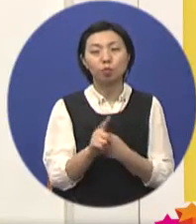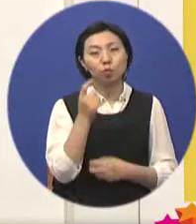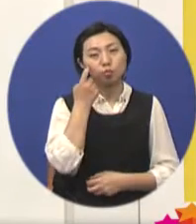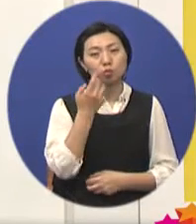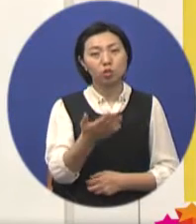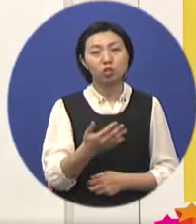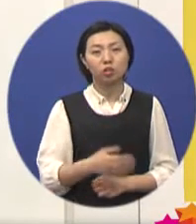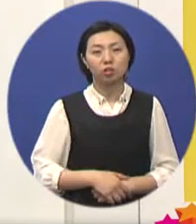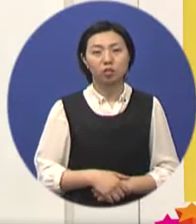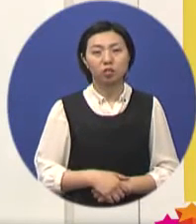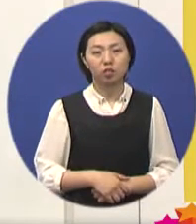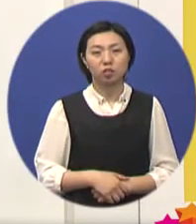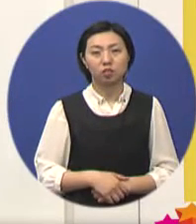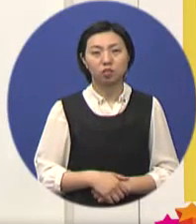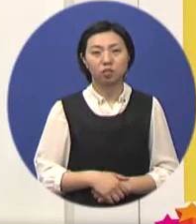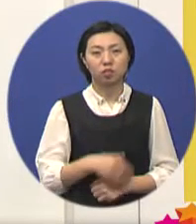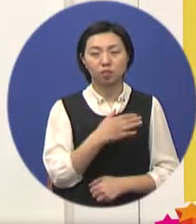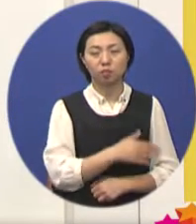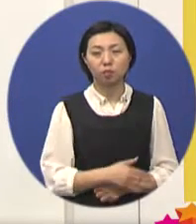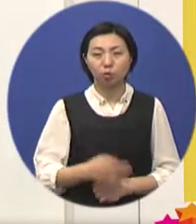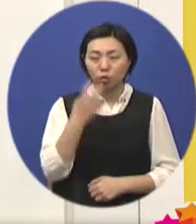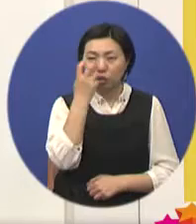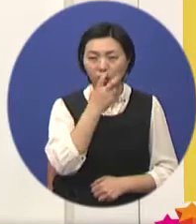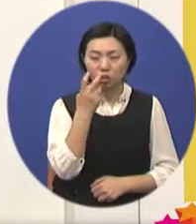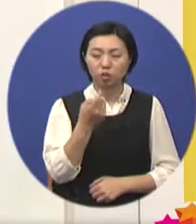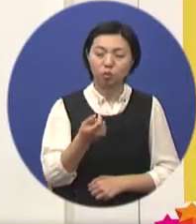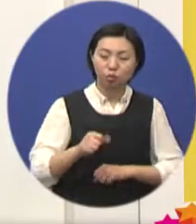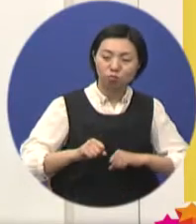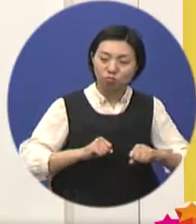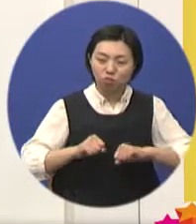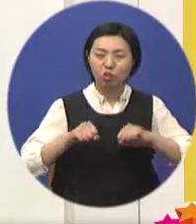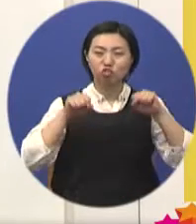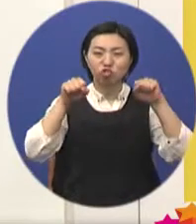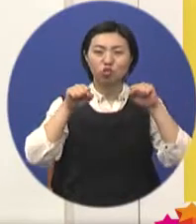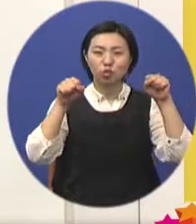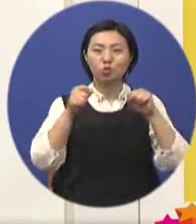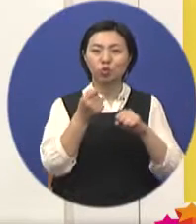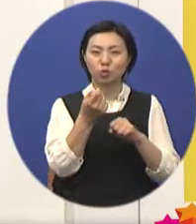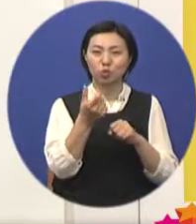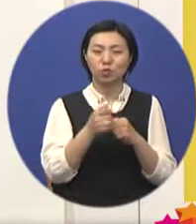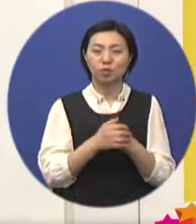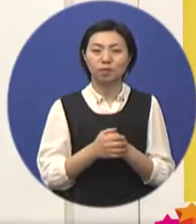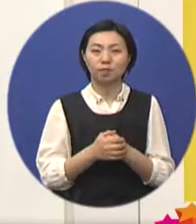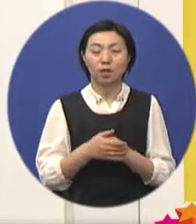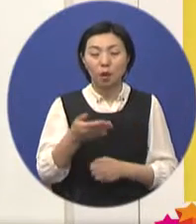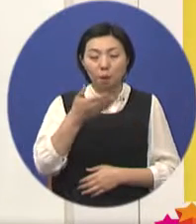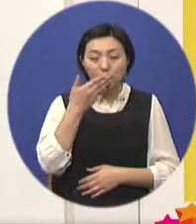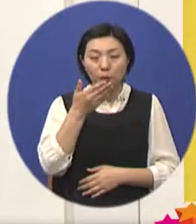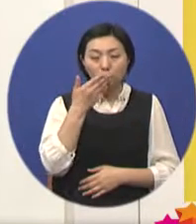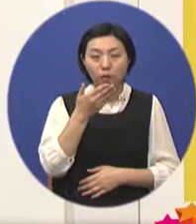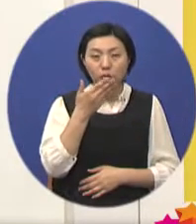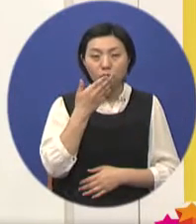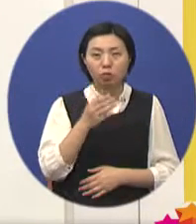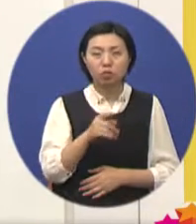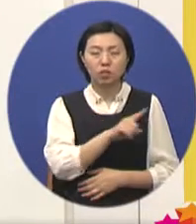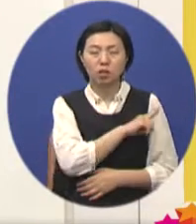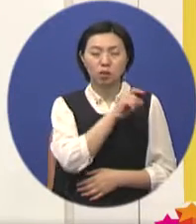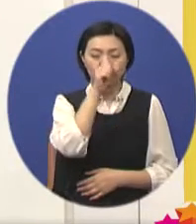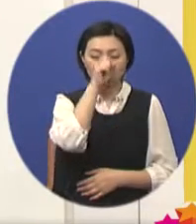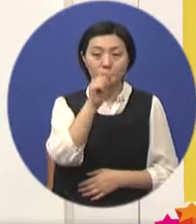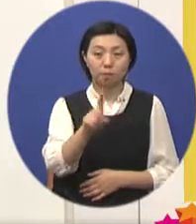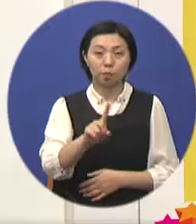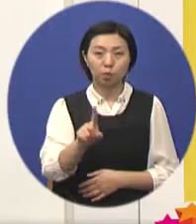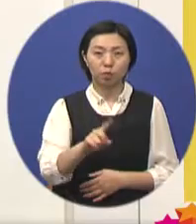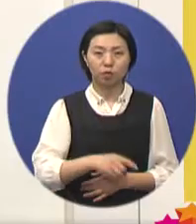뭐 건강 관리 뭐 조금 움직여주고 운동 조금 하고 그러죠. 먹는 음식은 어떤 음식을 가장 좋아하세요? 아